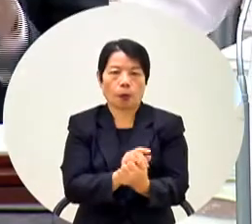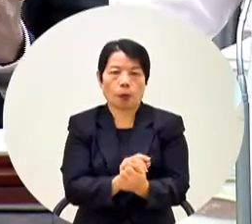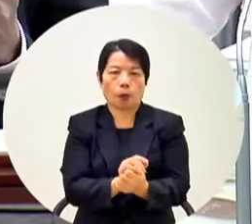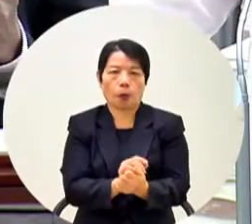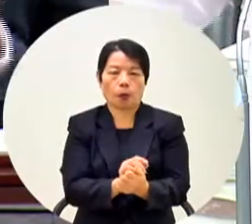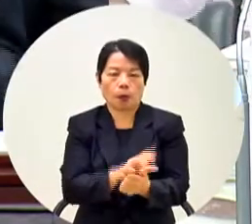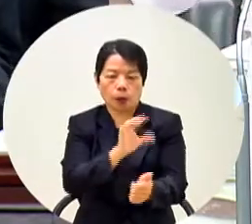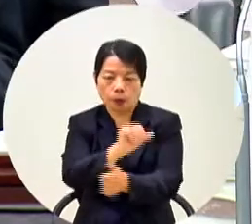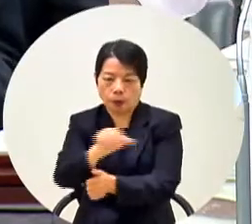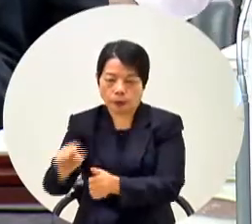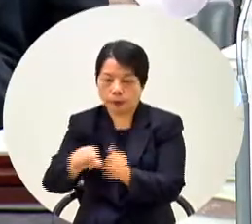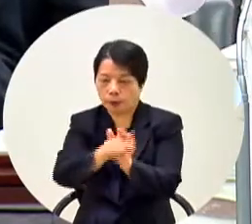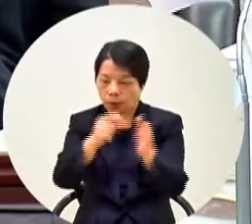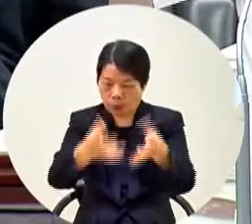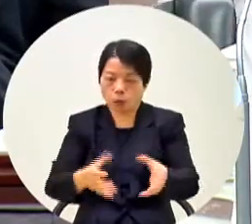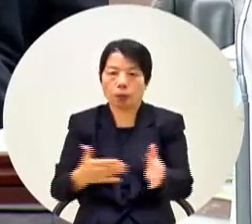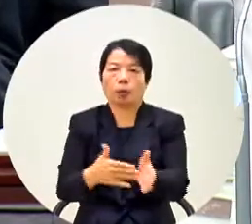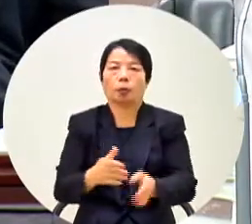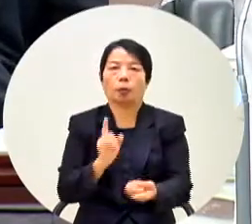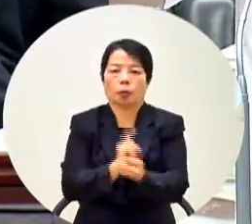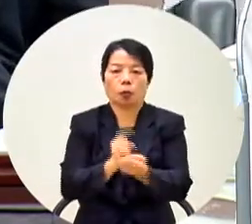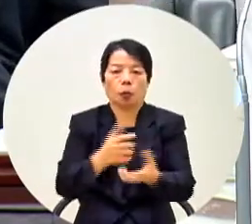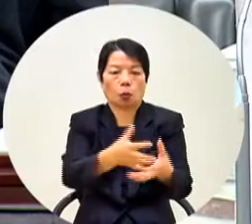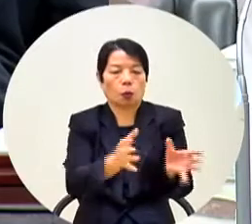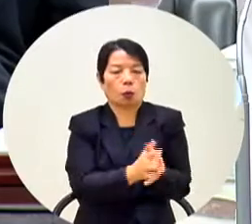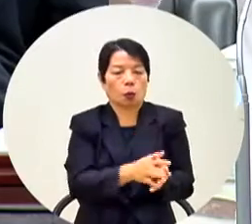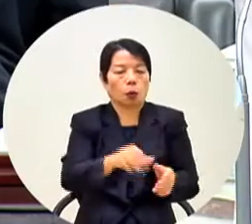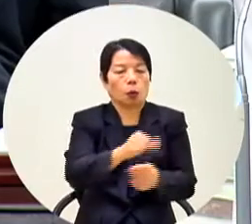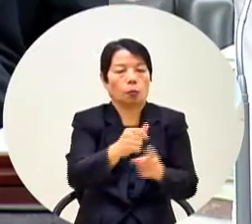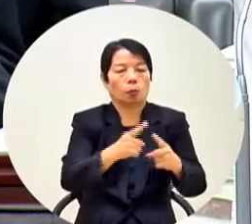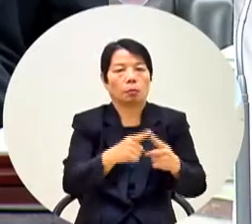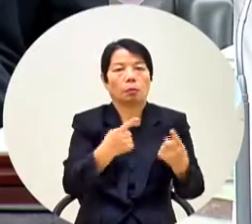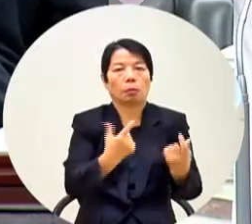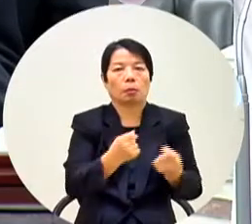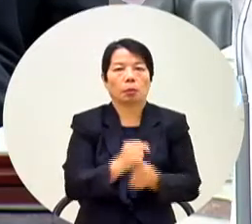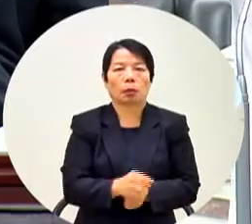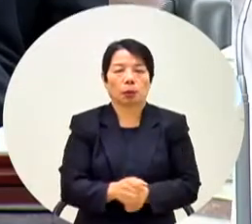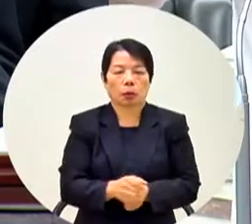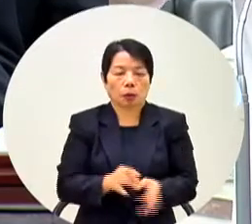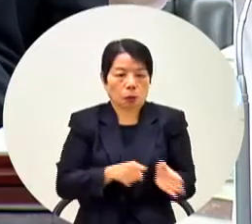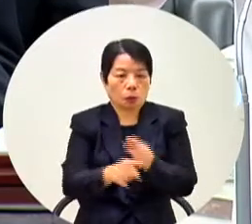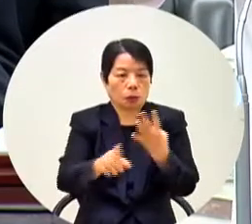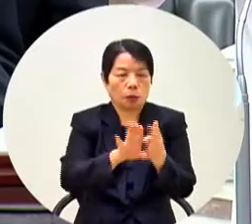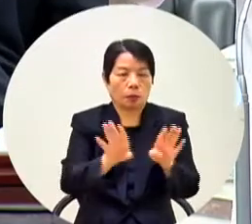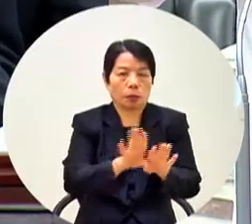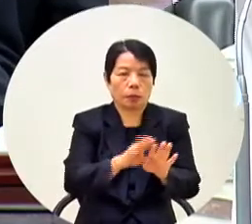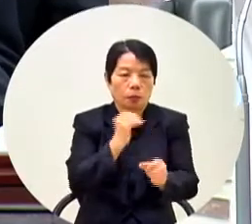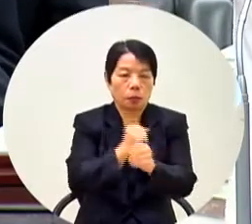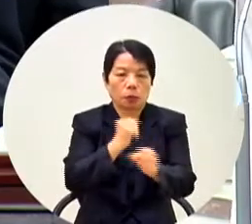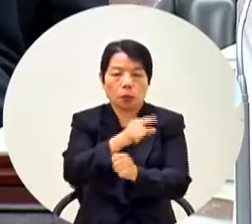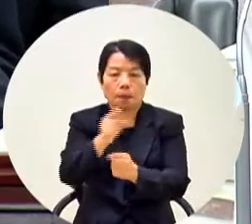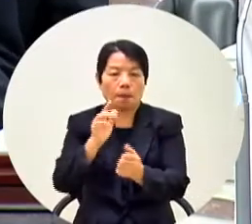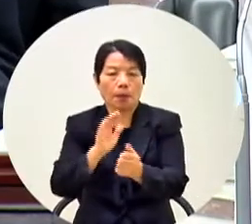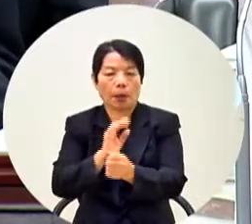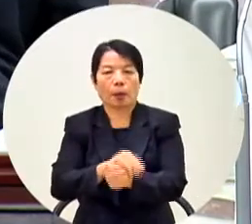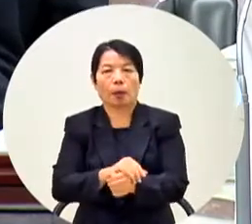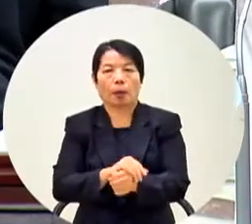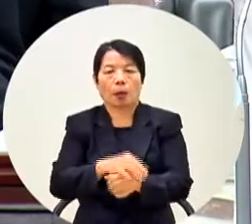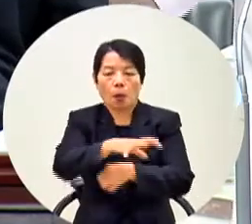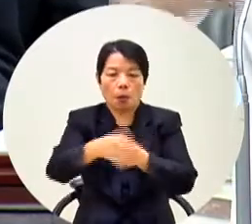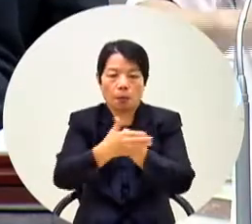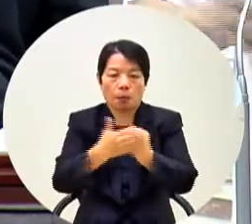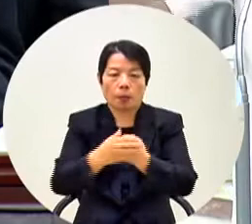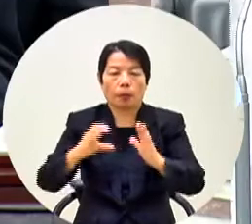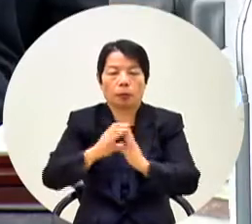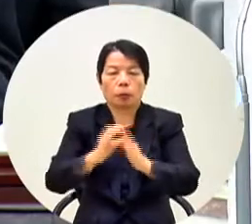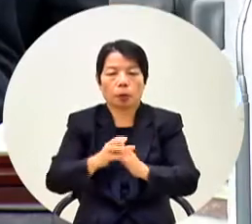是我唔知啊，我一个群组500个人，专门替环保局做目睭啊，结果通报，吼、哦，